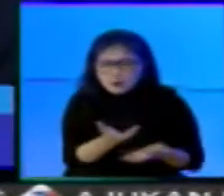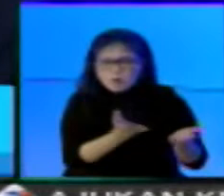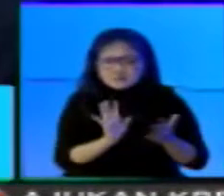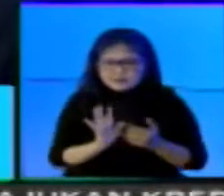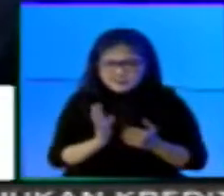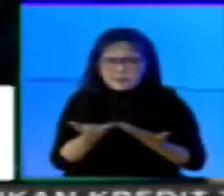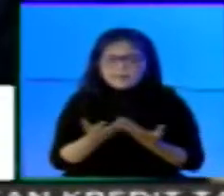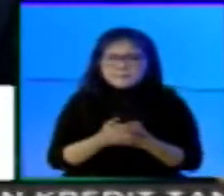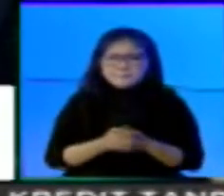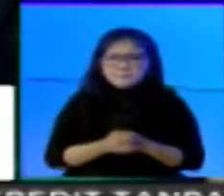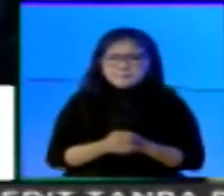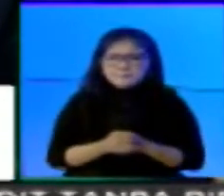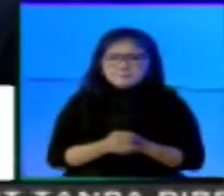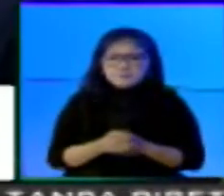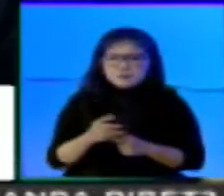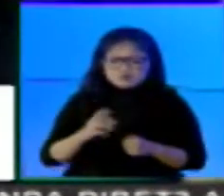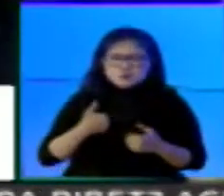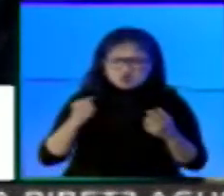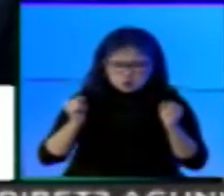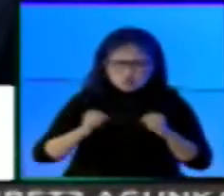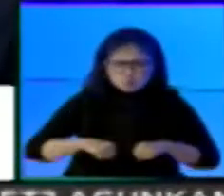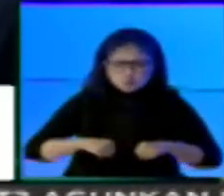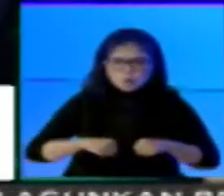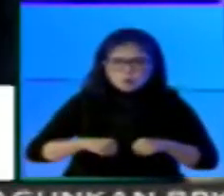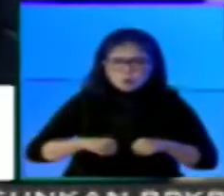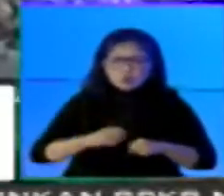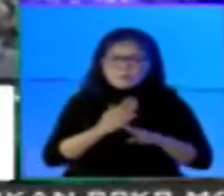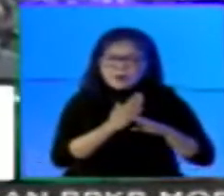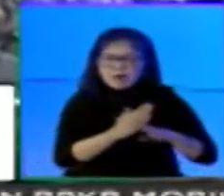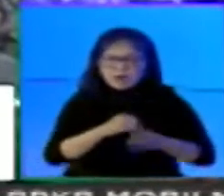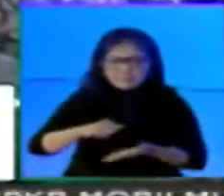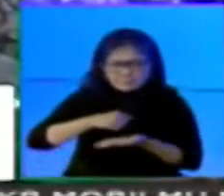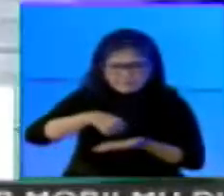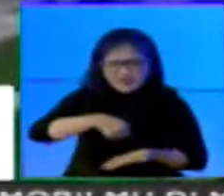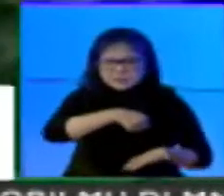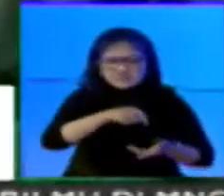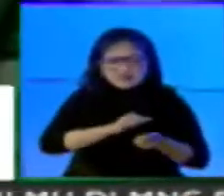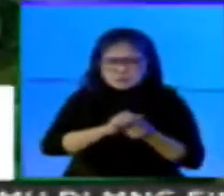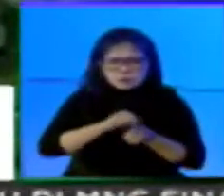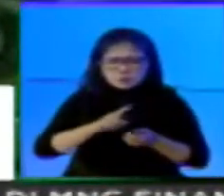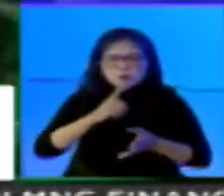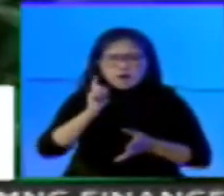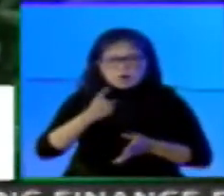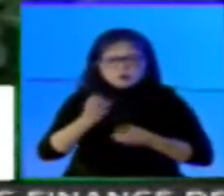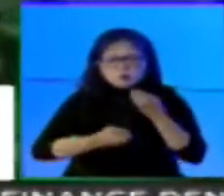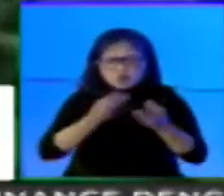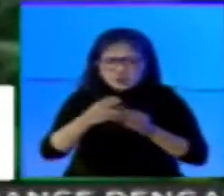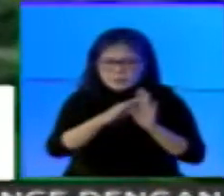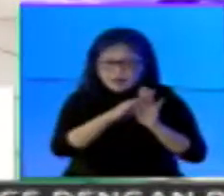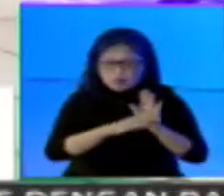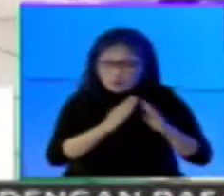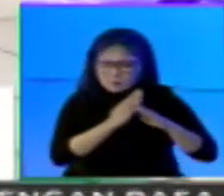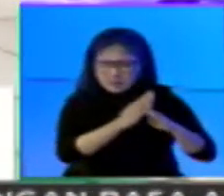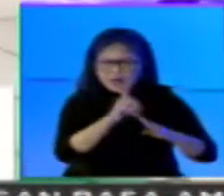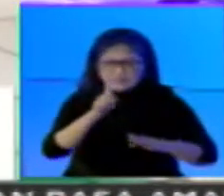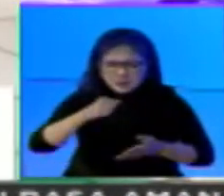Setuju apa ya? Setuju banget, lebih dari setuju lah, 100% setuju. Sosialisasi terkait aturan larangan penggunaan kantong plastik sekali